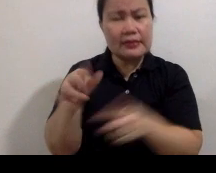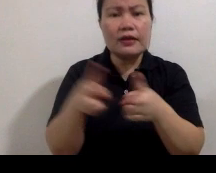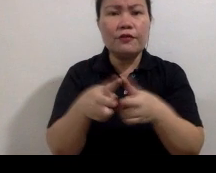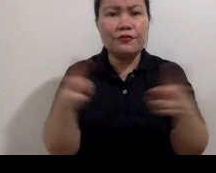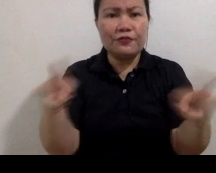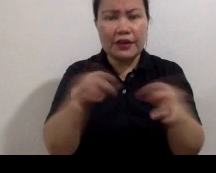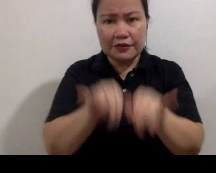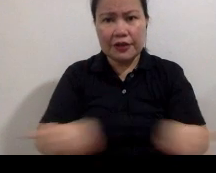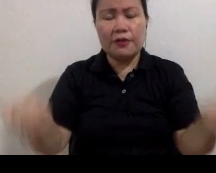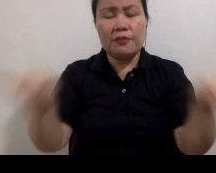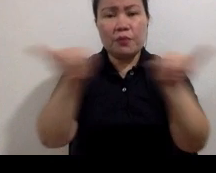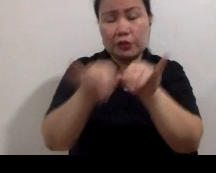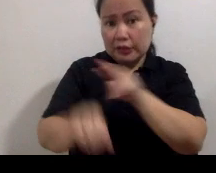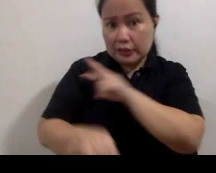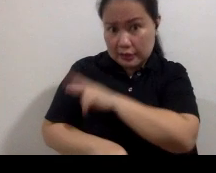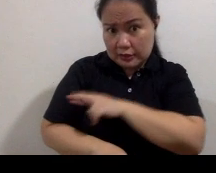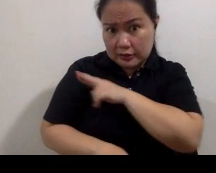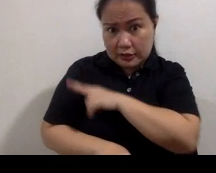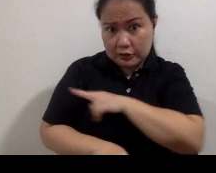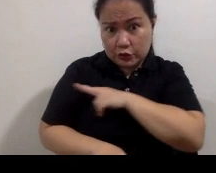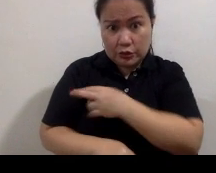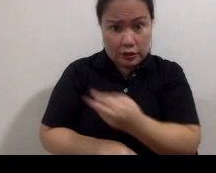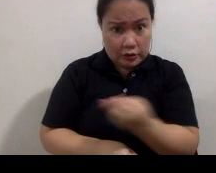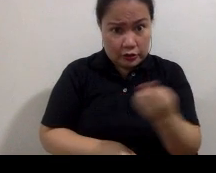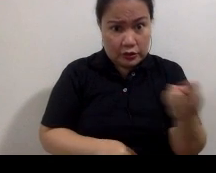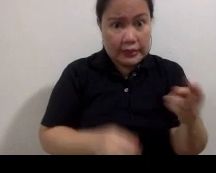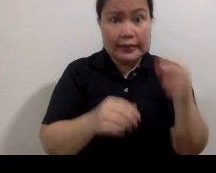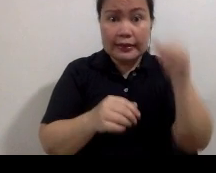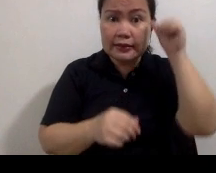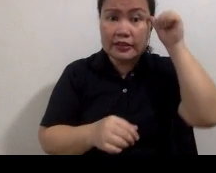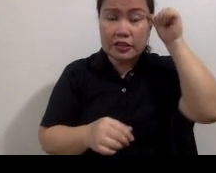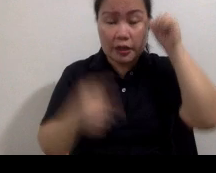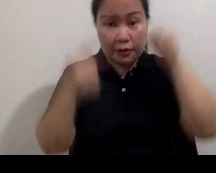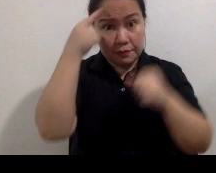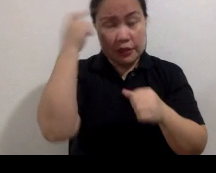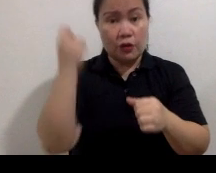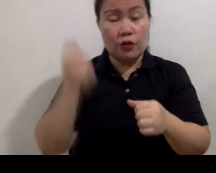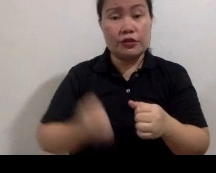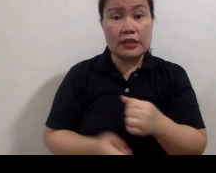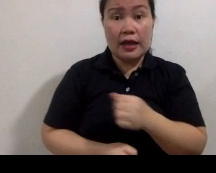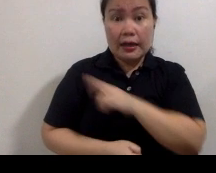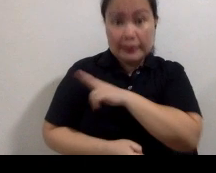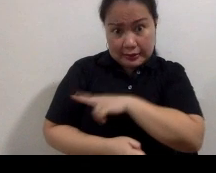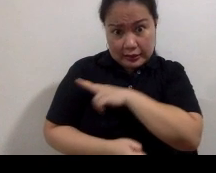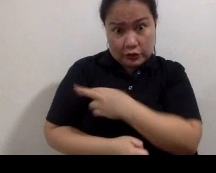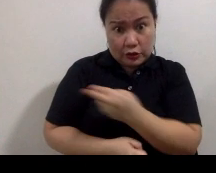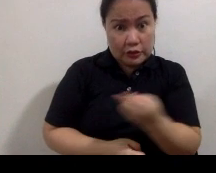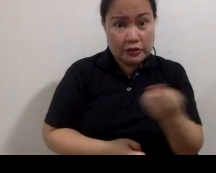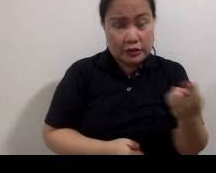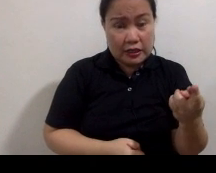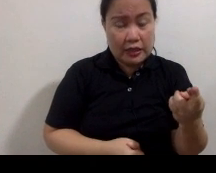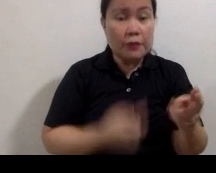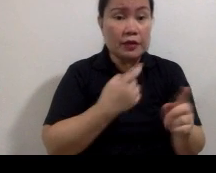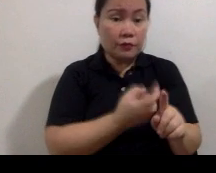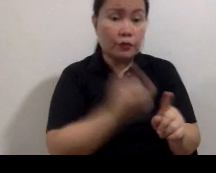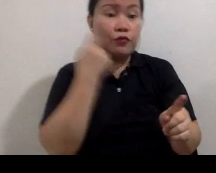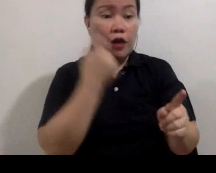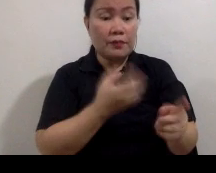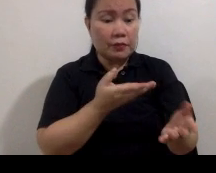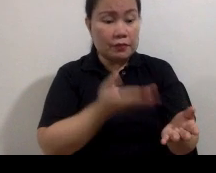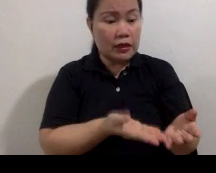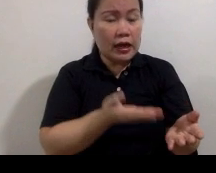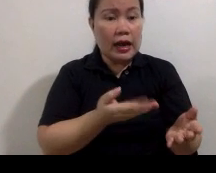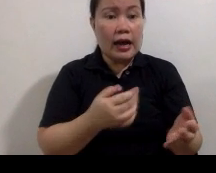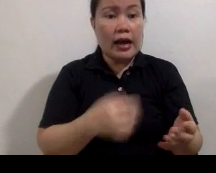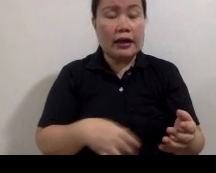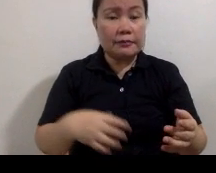Tama, napakahalaga po ng mga yamang likas sa kontinente ng Asya dahil ang mga ito ang siyang pinagkukunan ng hanap buhay